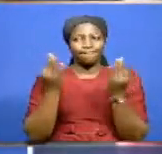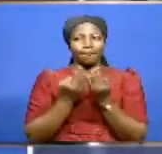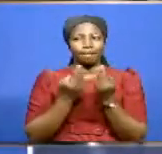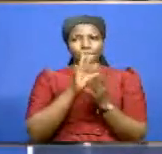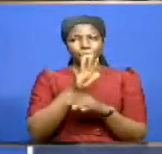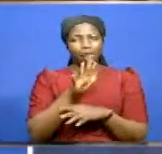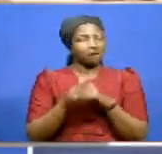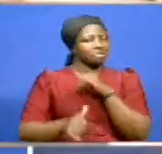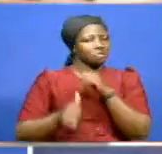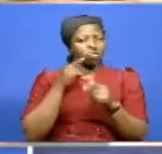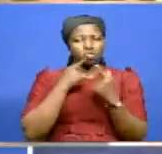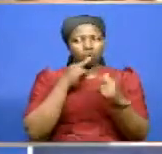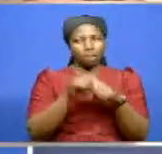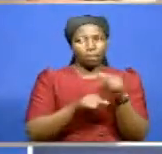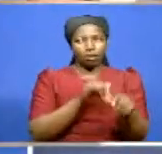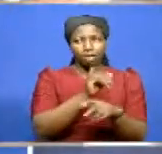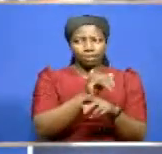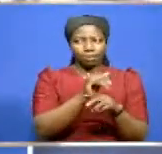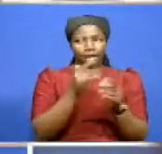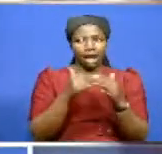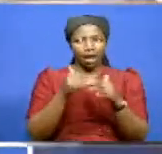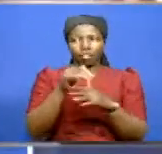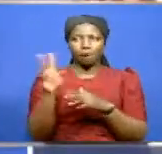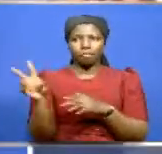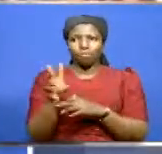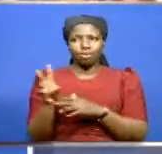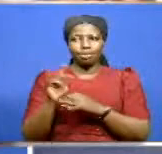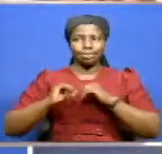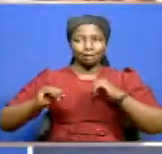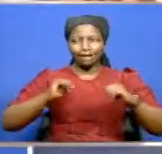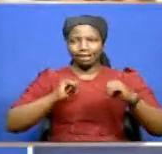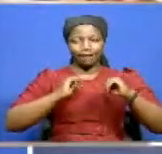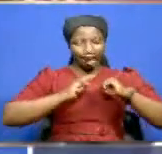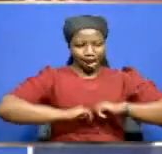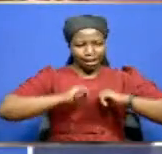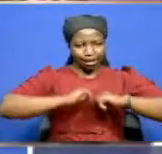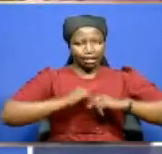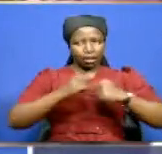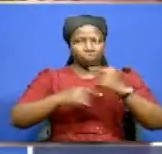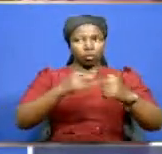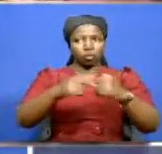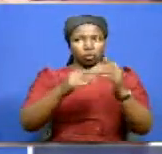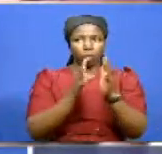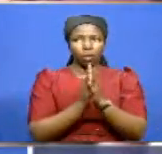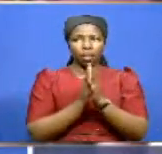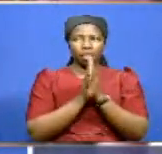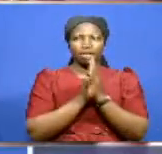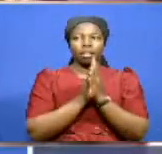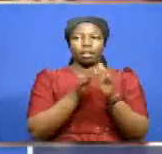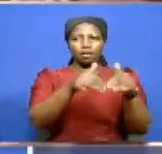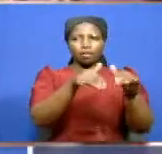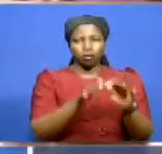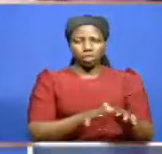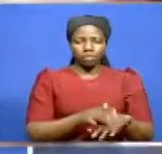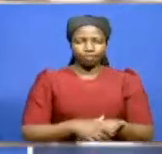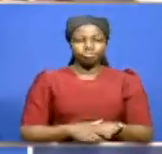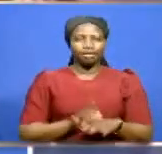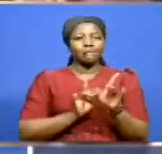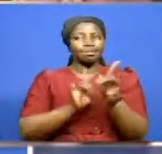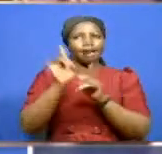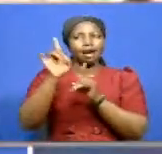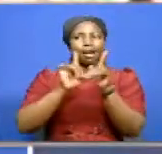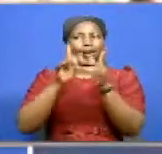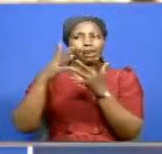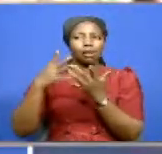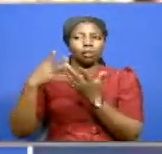kuzungumzia swala hilo baada ya pande mbili husika kuelewana na kuendelea na mazishi. Msafara wa safari ya mwisho ya mwenda zake